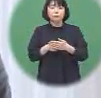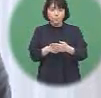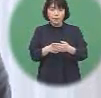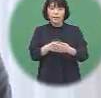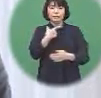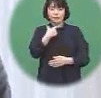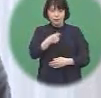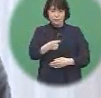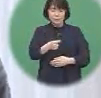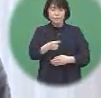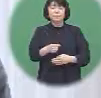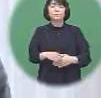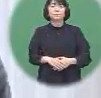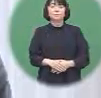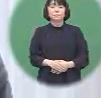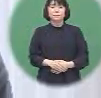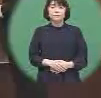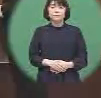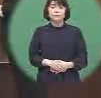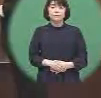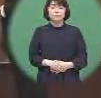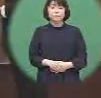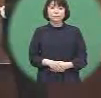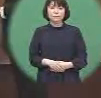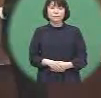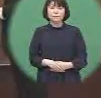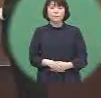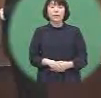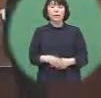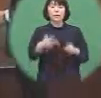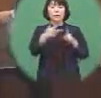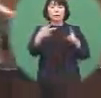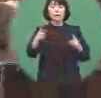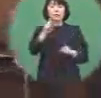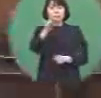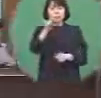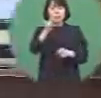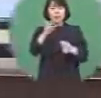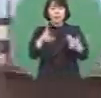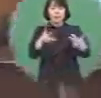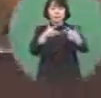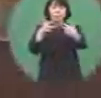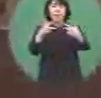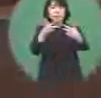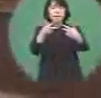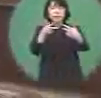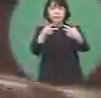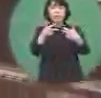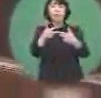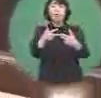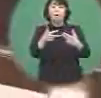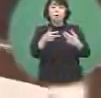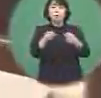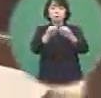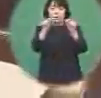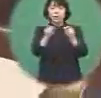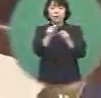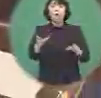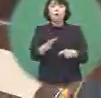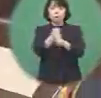まあ努めていけたらなと思っています参加者は週1回程度の web 会議などで成果を